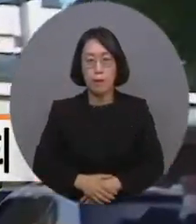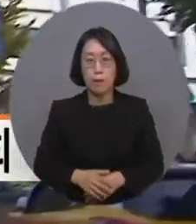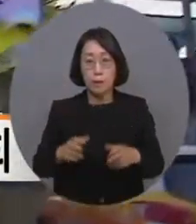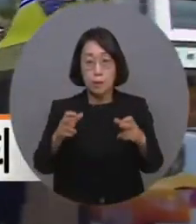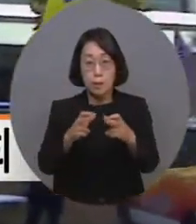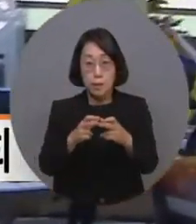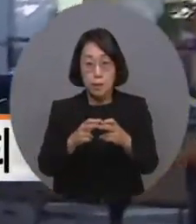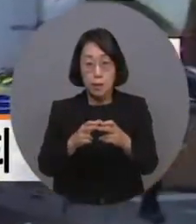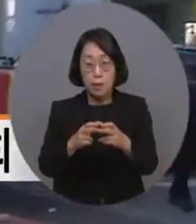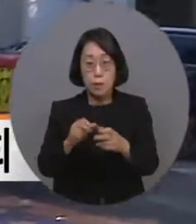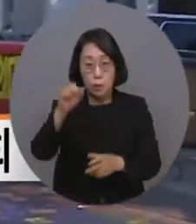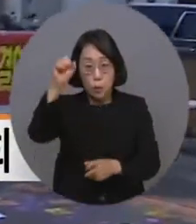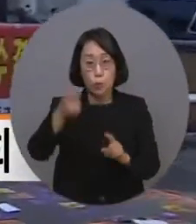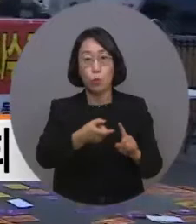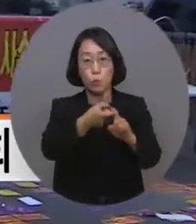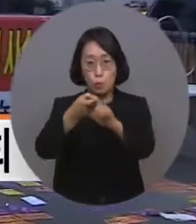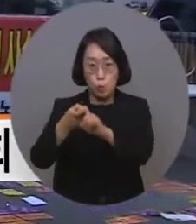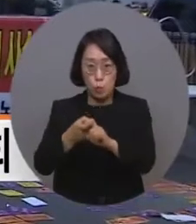한국장애인노동조합연맹과